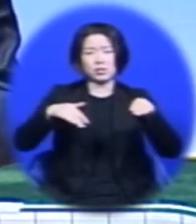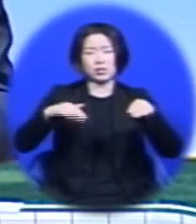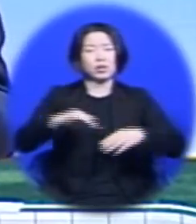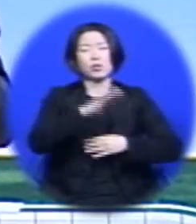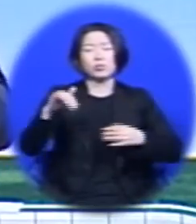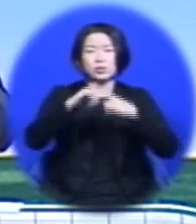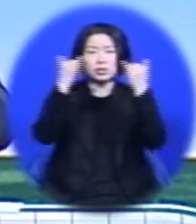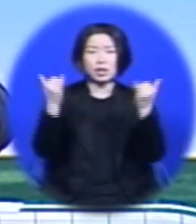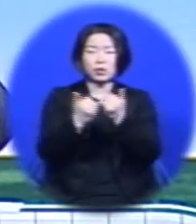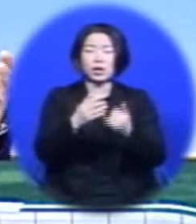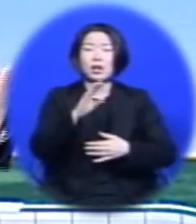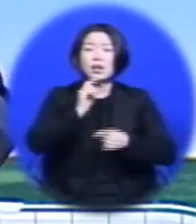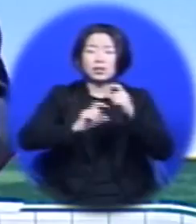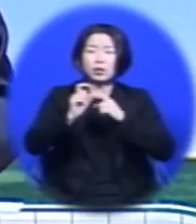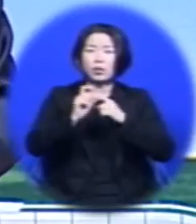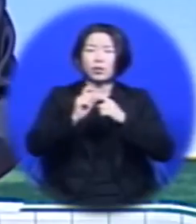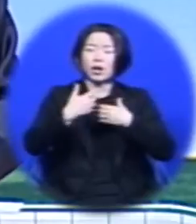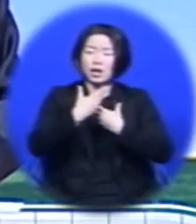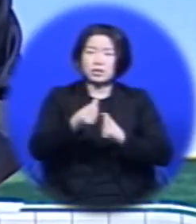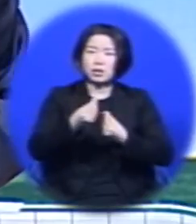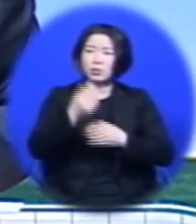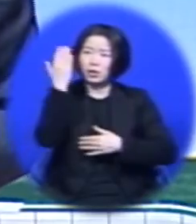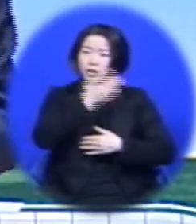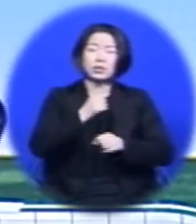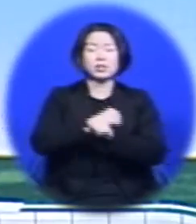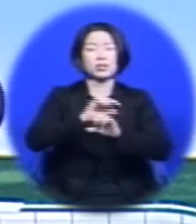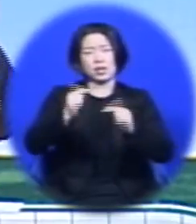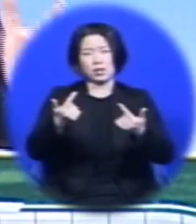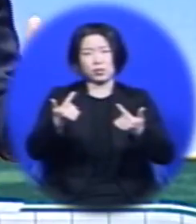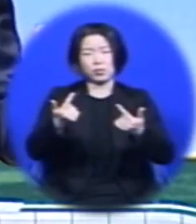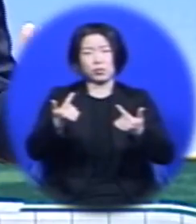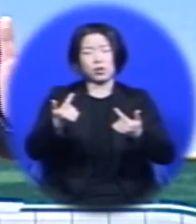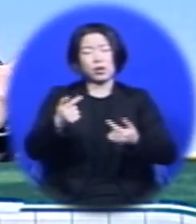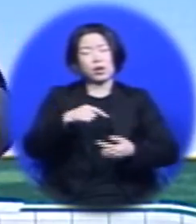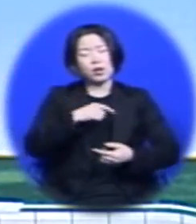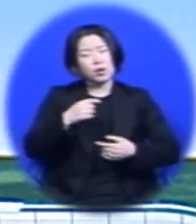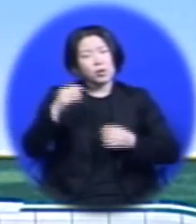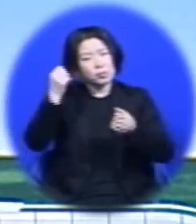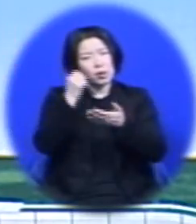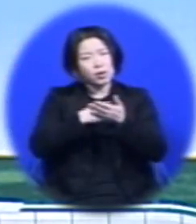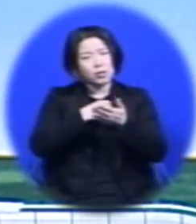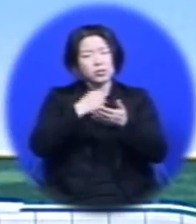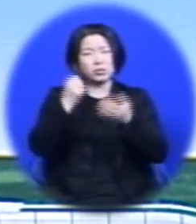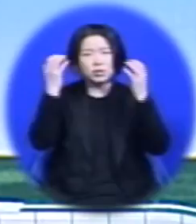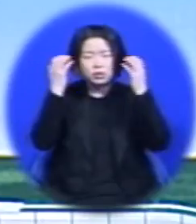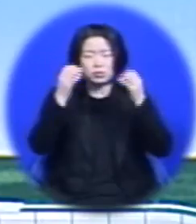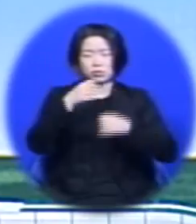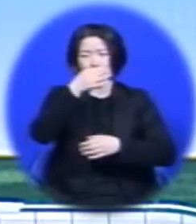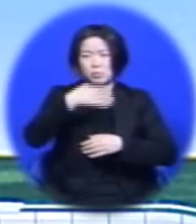안전해 지고 투명해진 것 같지도 않고 희생을 엄청난 인생을 치렀는데 그 대가는